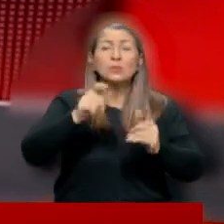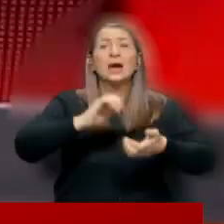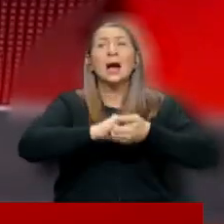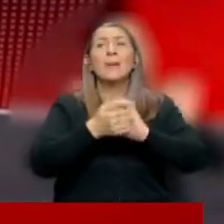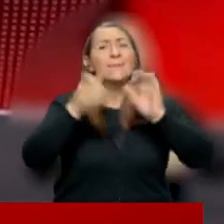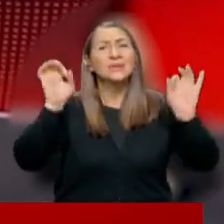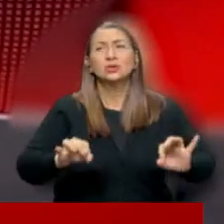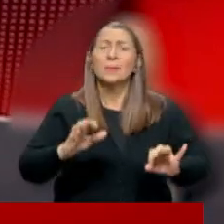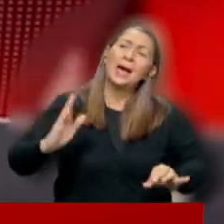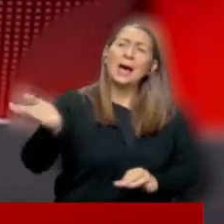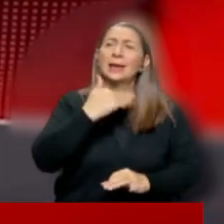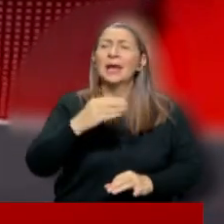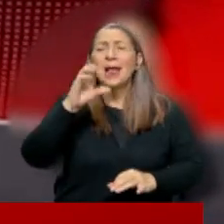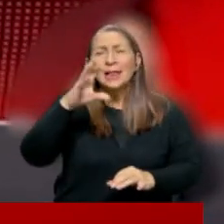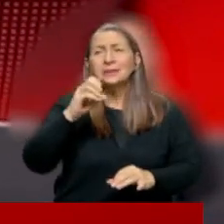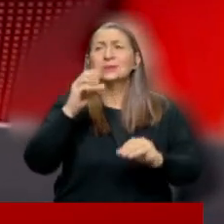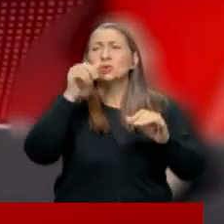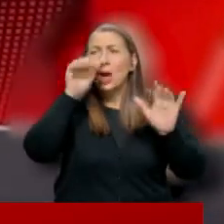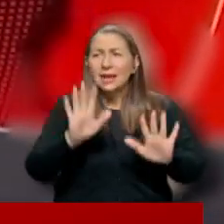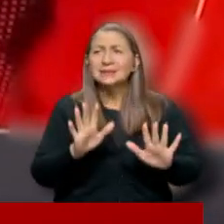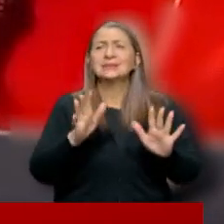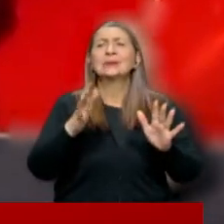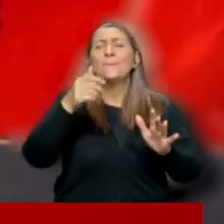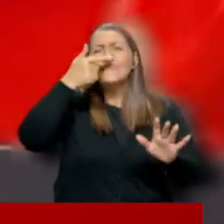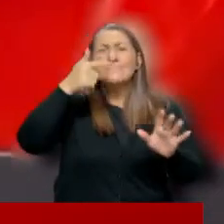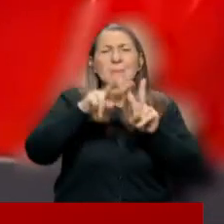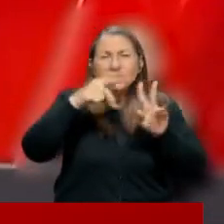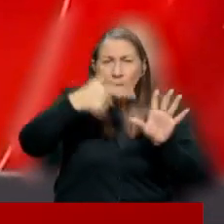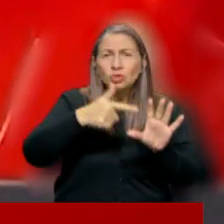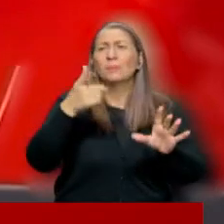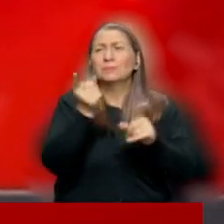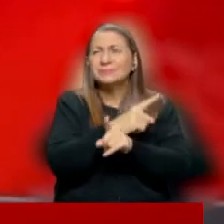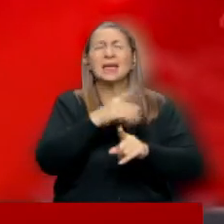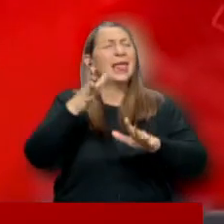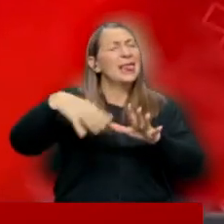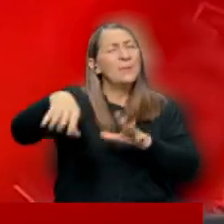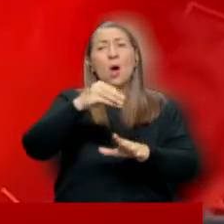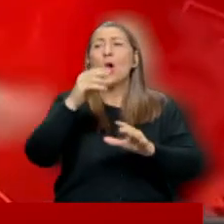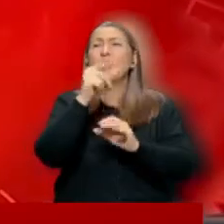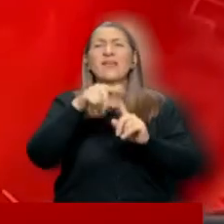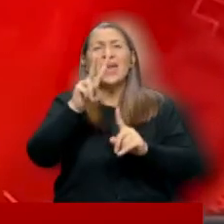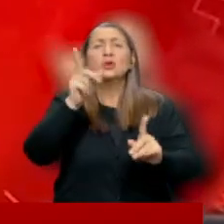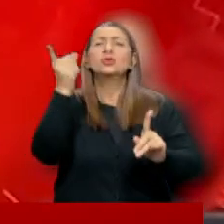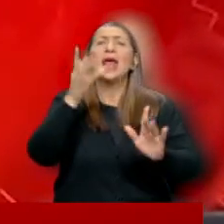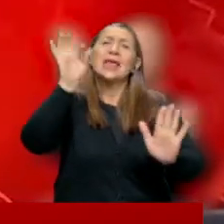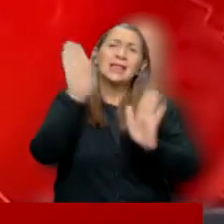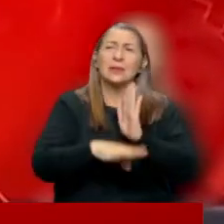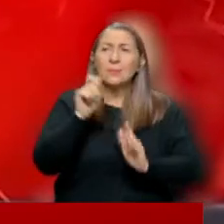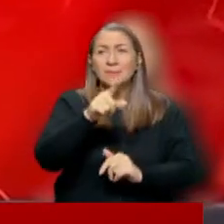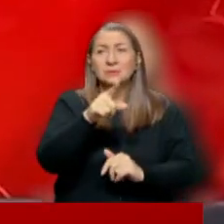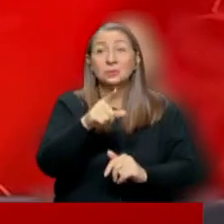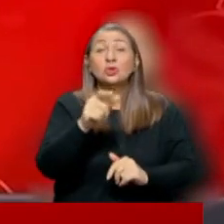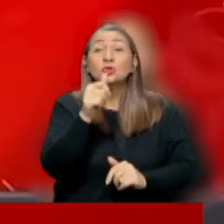kampanya başlatıyorum Hadi bakalım elektrikte doğalgazda Mazotta akaryakıtta şunu da bunda ötv'de %50 indirim yapın